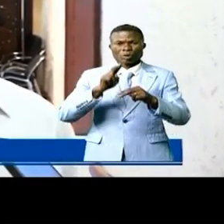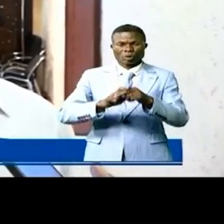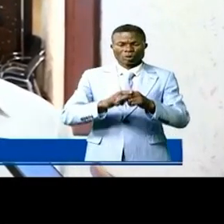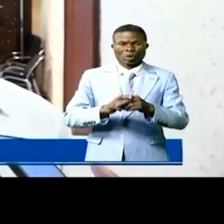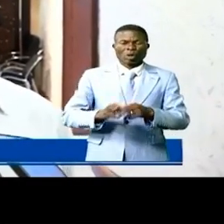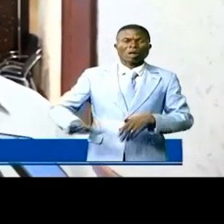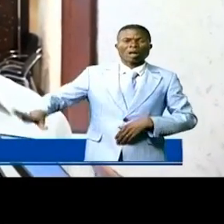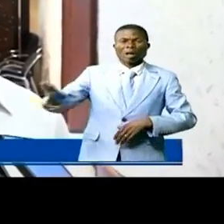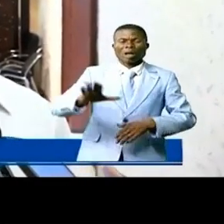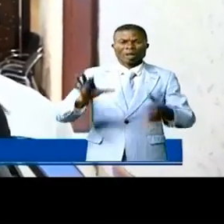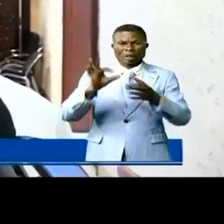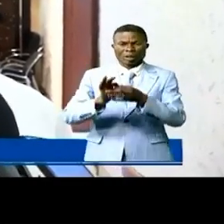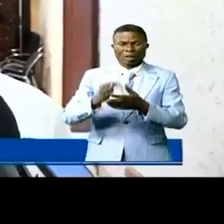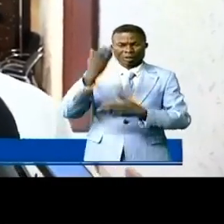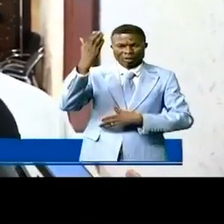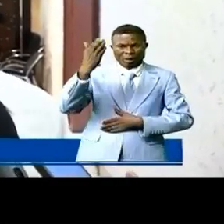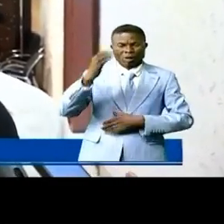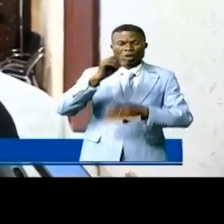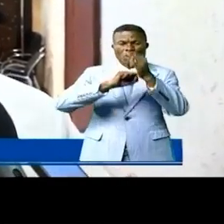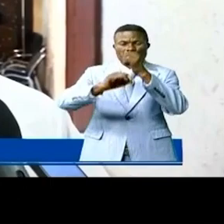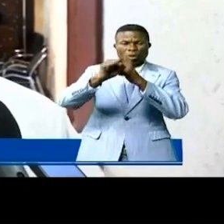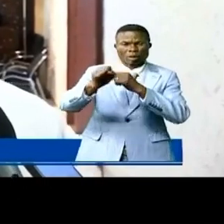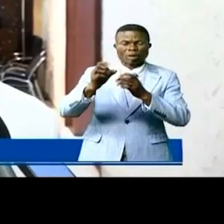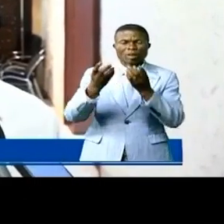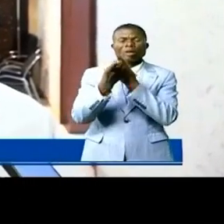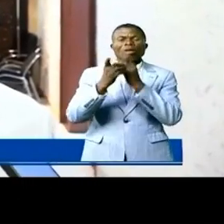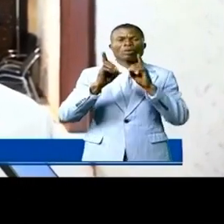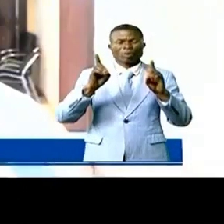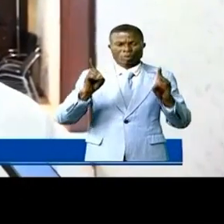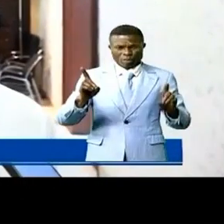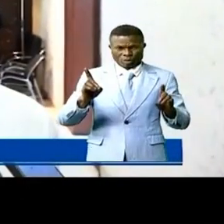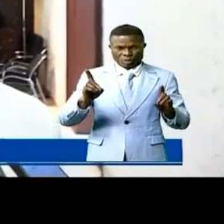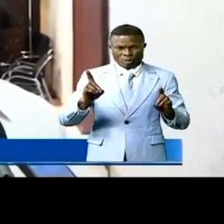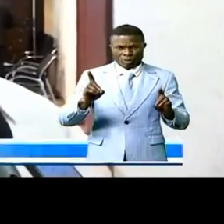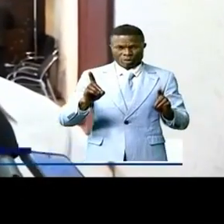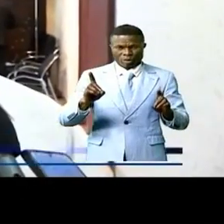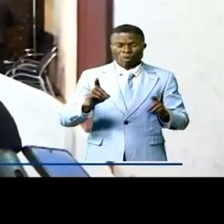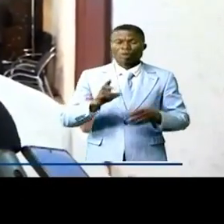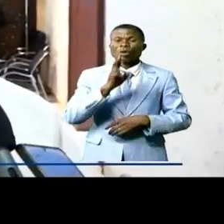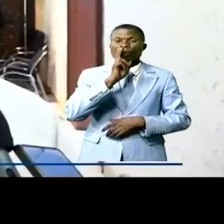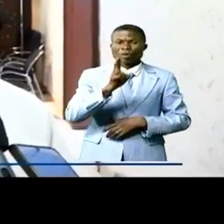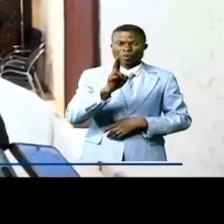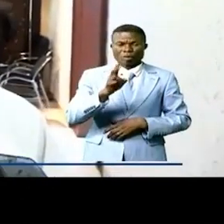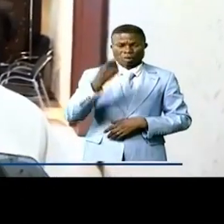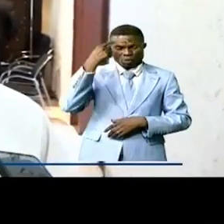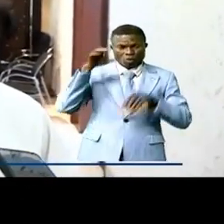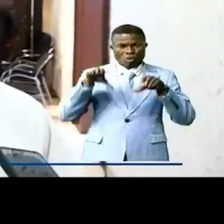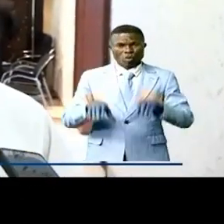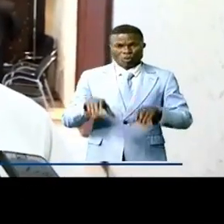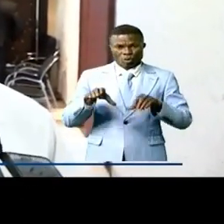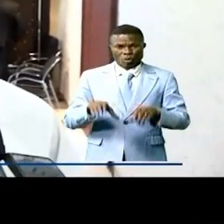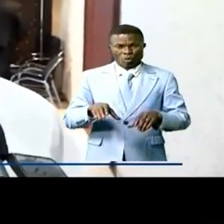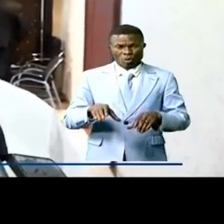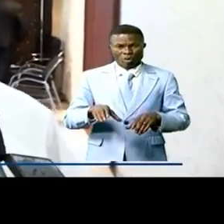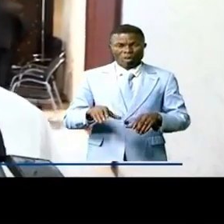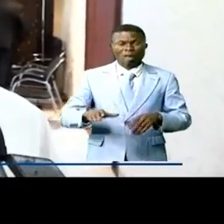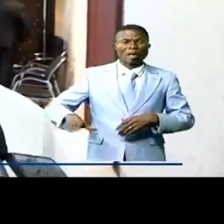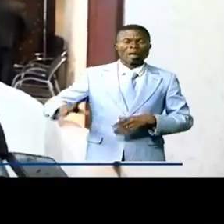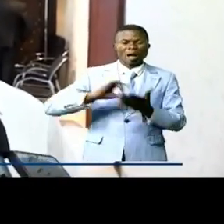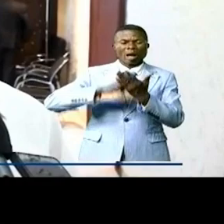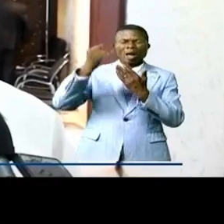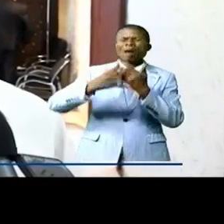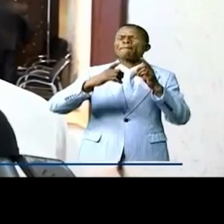nous faisons la promotion de la démocratie il est bien évidemment pour le congo qui est le plus grand problème